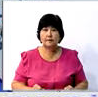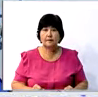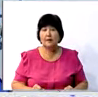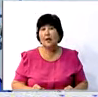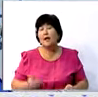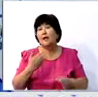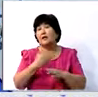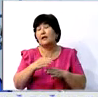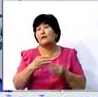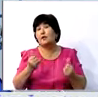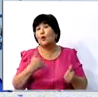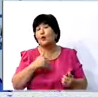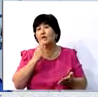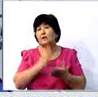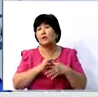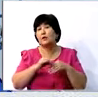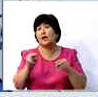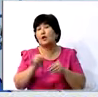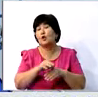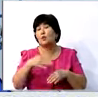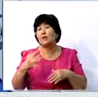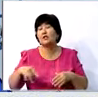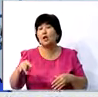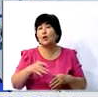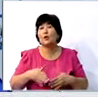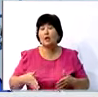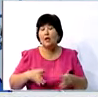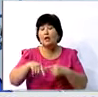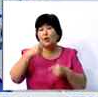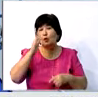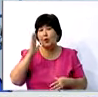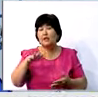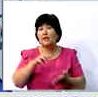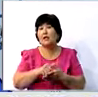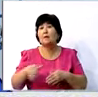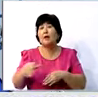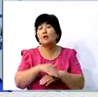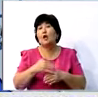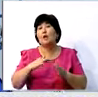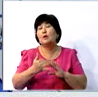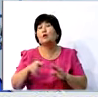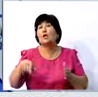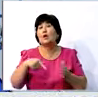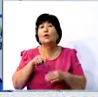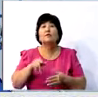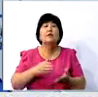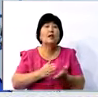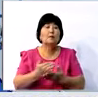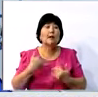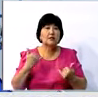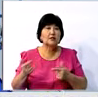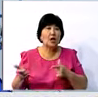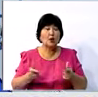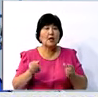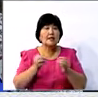На выделенные средства у нас будет проведен ремонт межрайонных дорог. В следующем году мы займемся дорогами поселка и города. В этом направлении мы сейчас